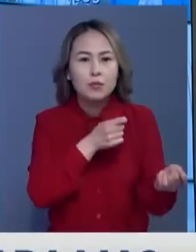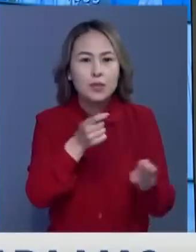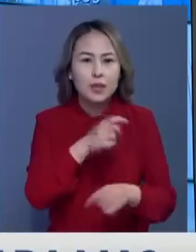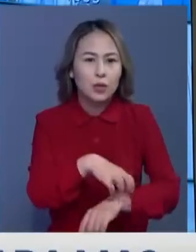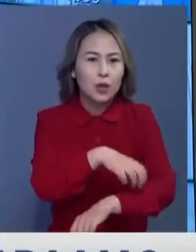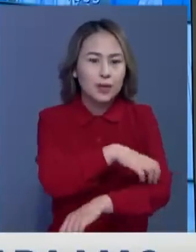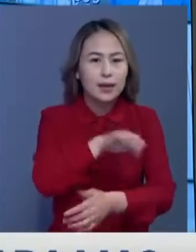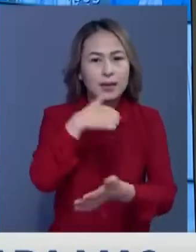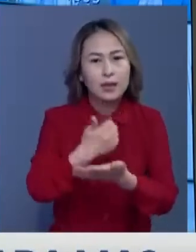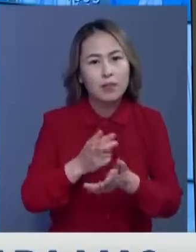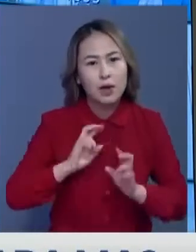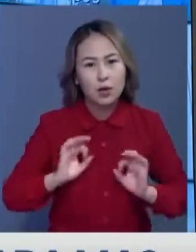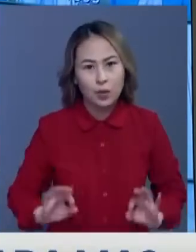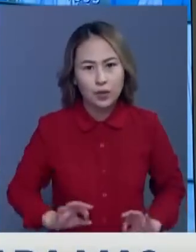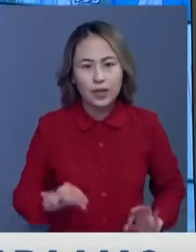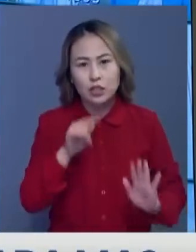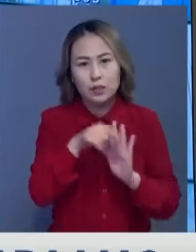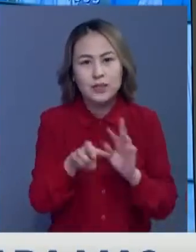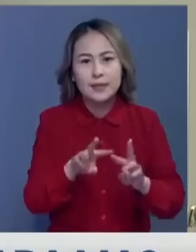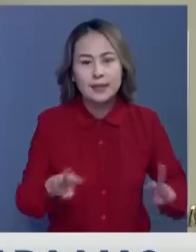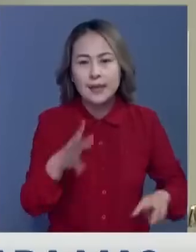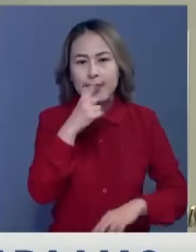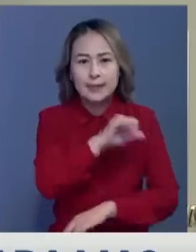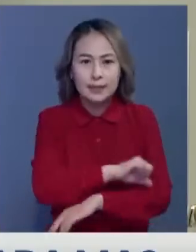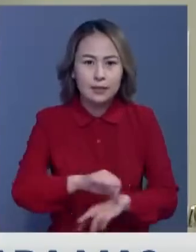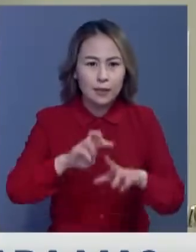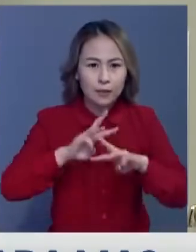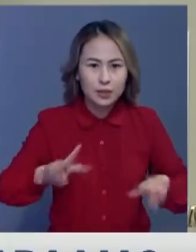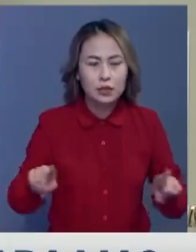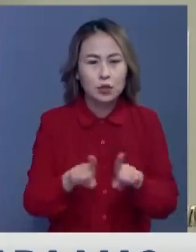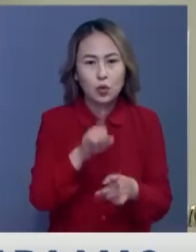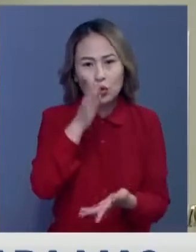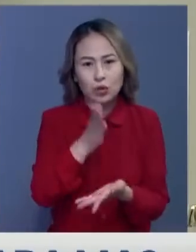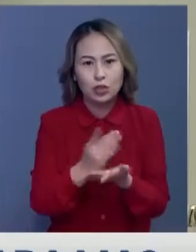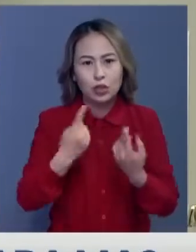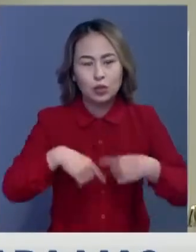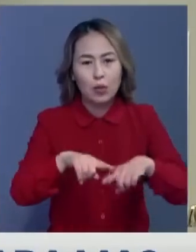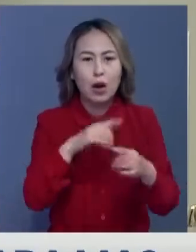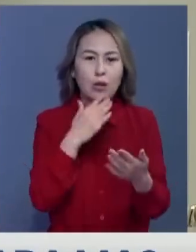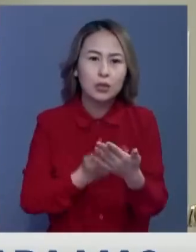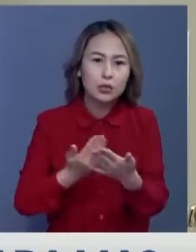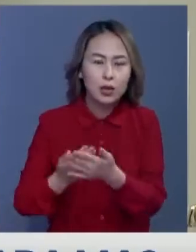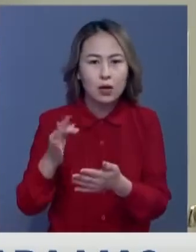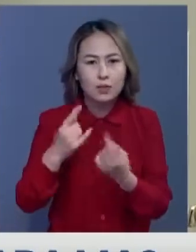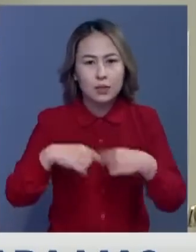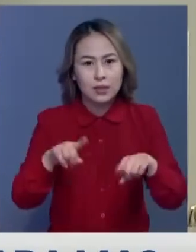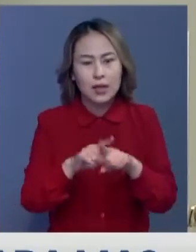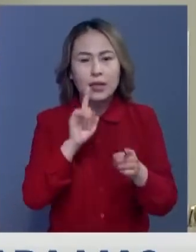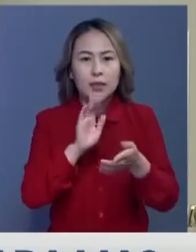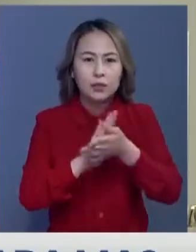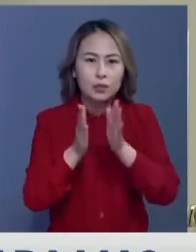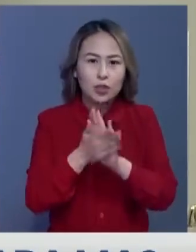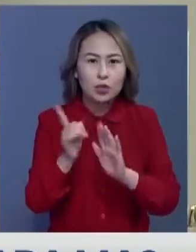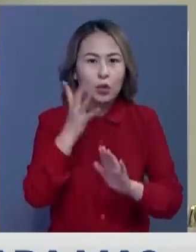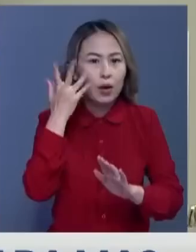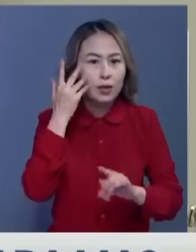қауіпсіздік комитетінің төрағасы, бас прокурор, ішкі істер министрі мен сыртқы істер министрі де бар. Бұл ұйым ақылдасу алаңы іспеттес,